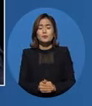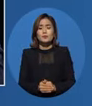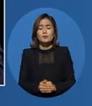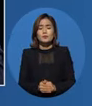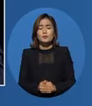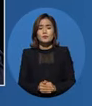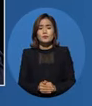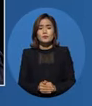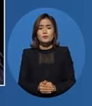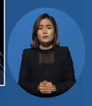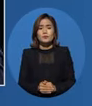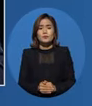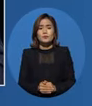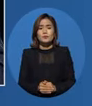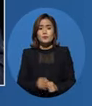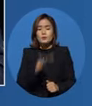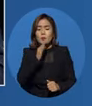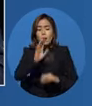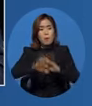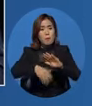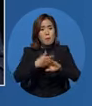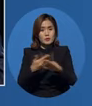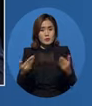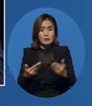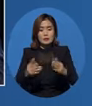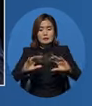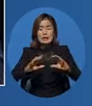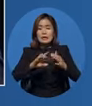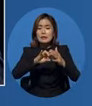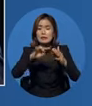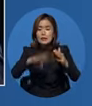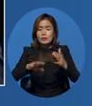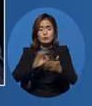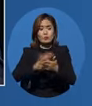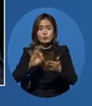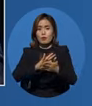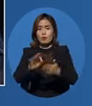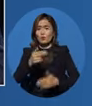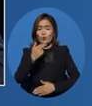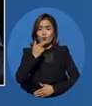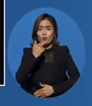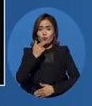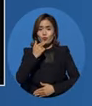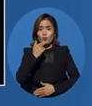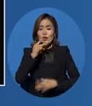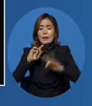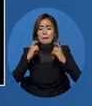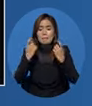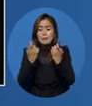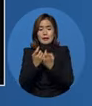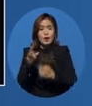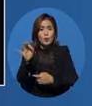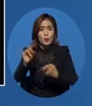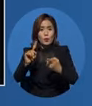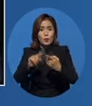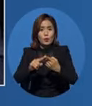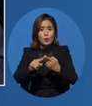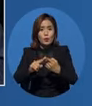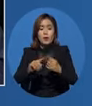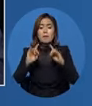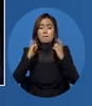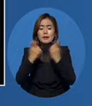예 지금 얼마나 혁명적인 일입니까 국가 세금을 하나도 들이지 않는 않는 것입니다 민간 사본에 민간 pf 를